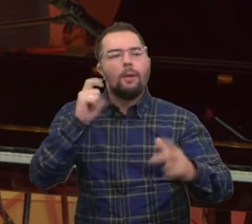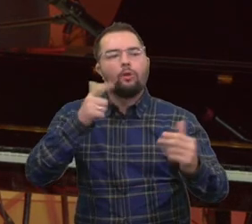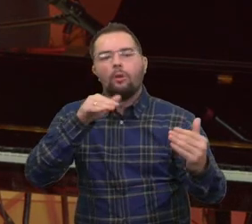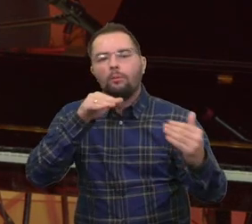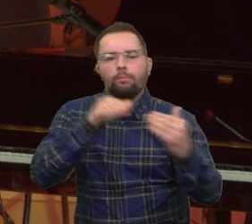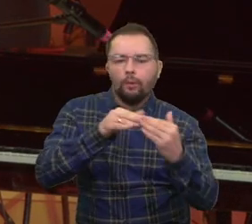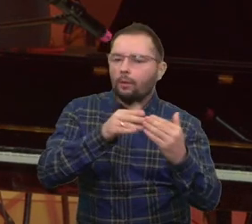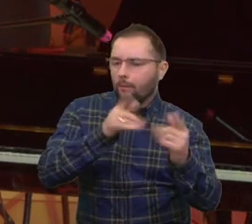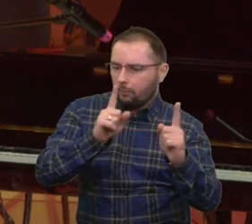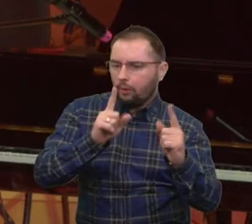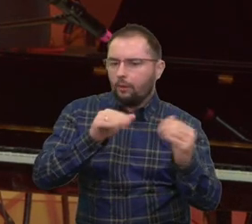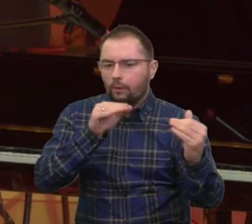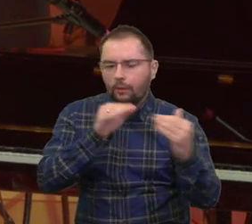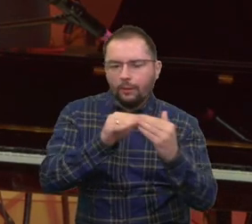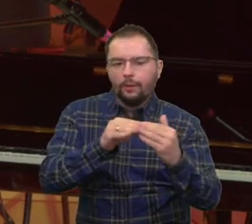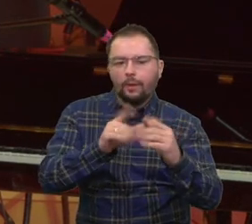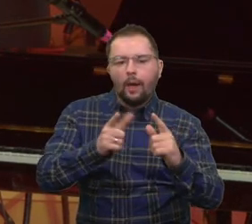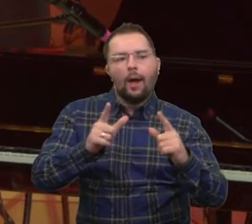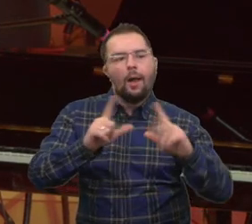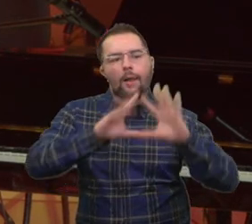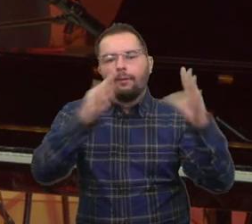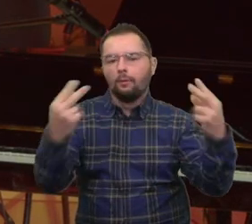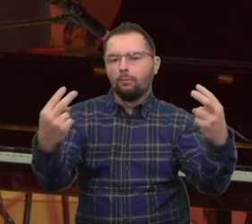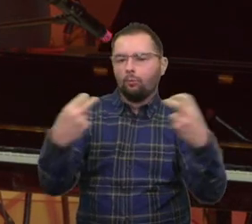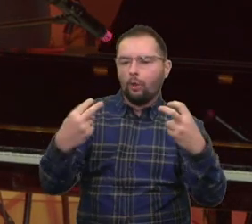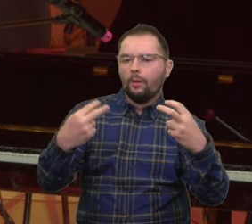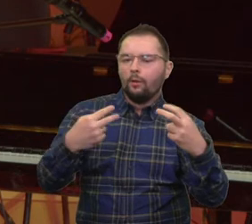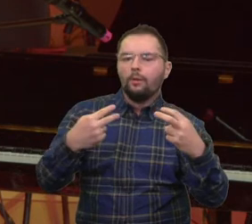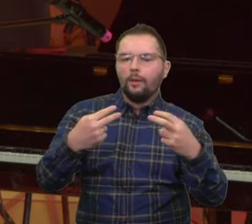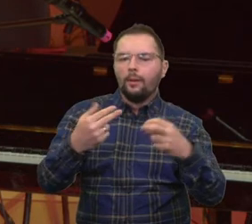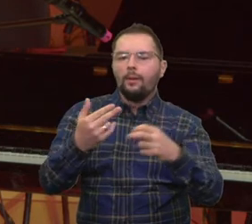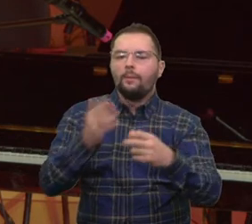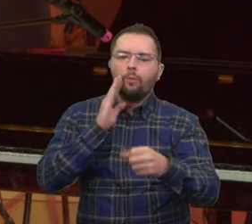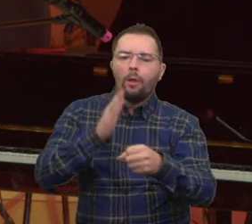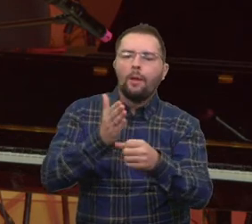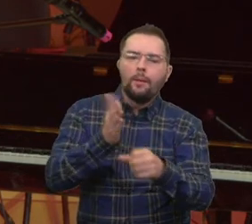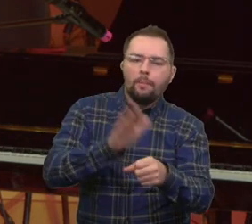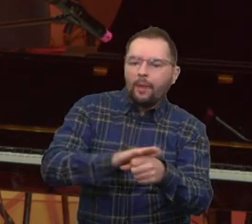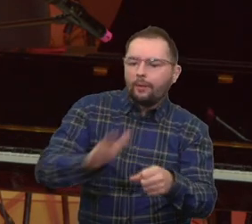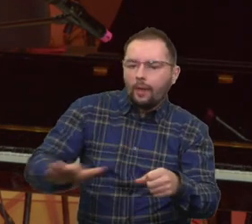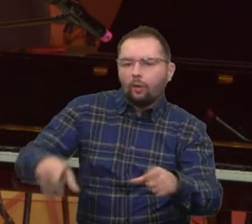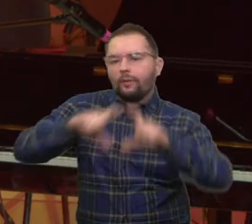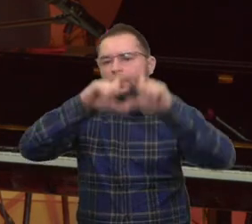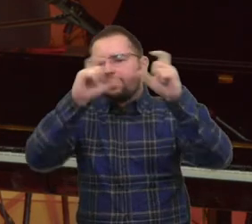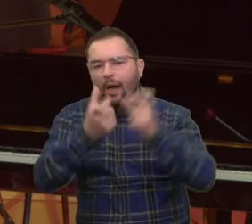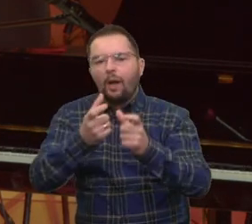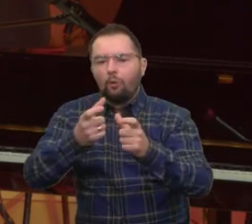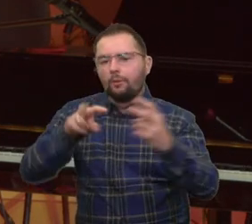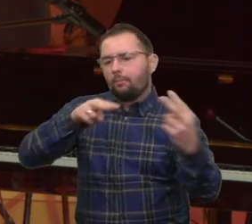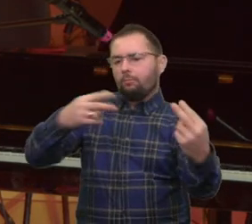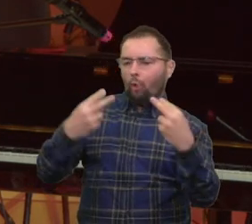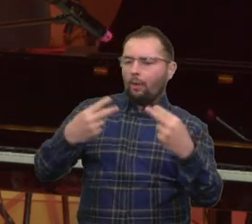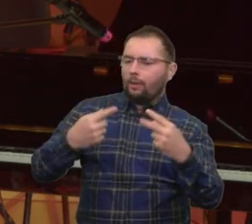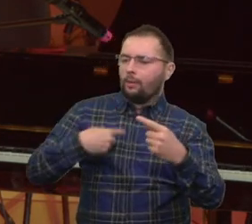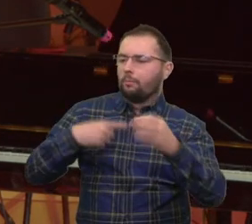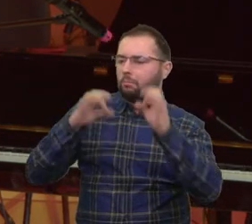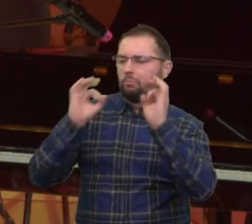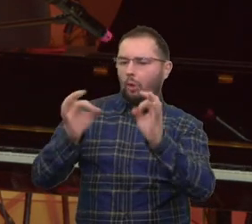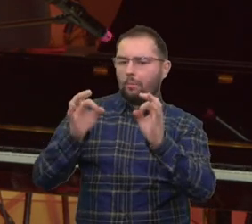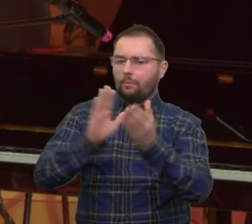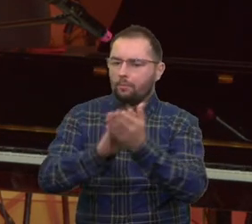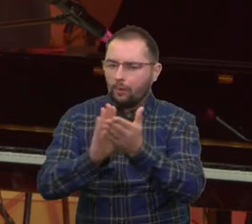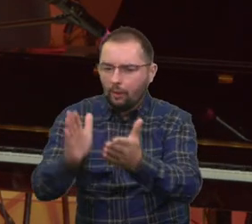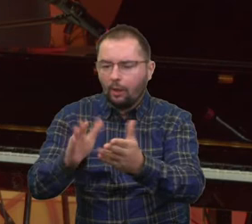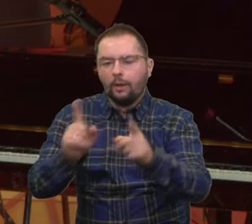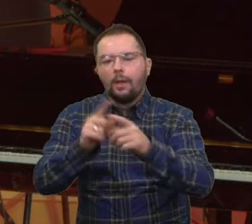chodzi, ale jesteśmy bardzo dobrze postrzegani na rynkach międzynarodowych jako stabilni partnerzy do współpracy. Jesteśmy częścią